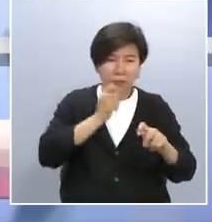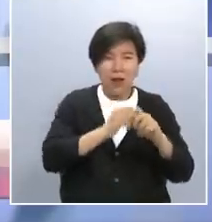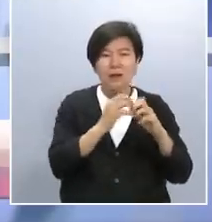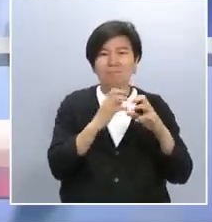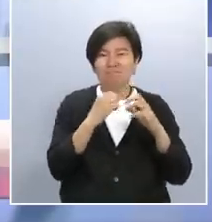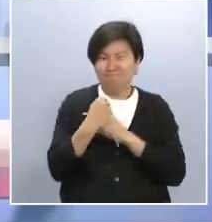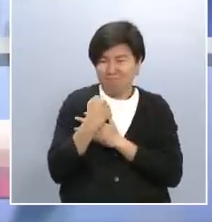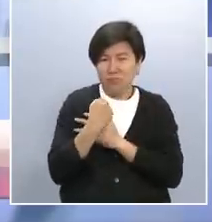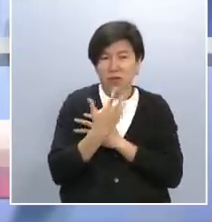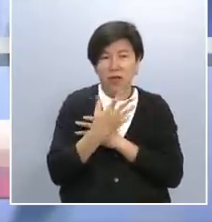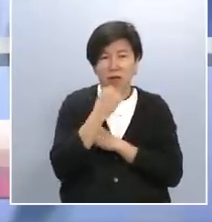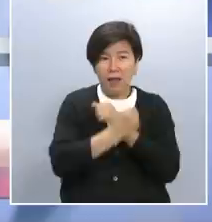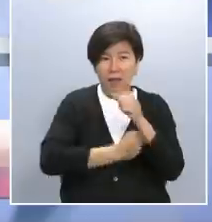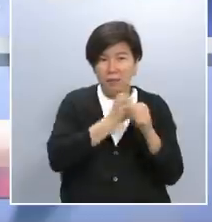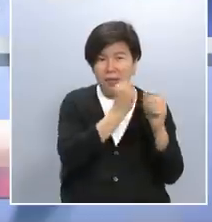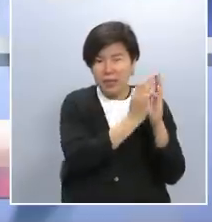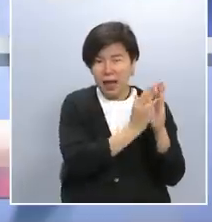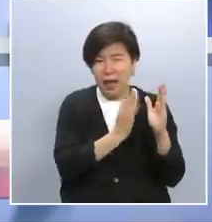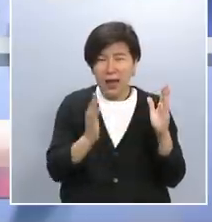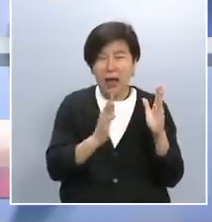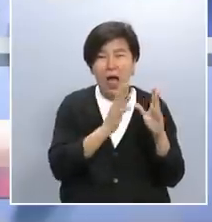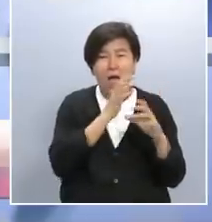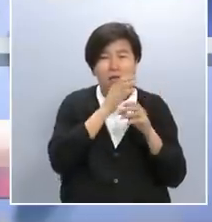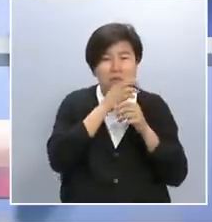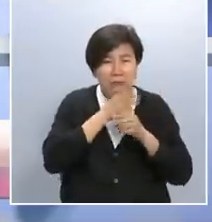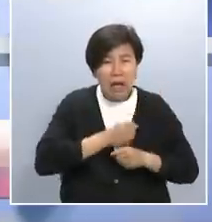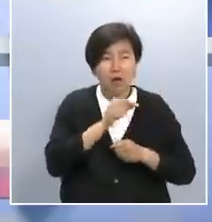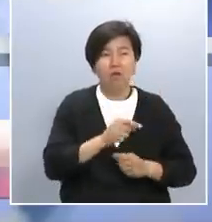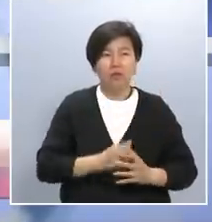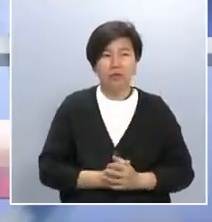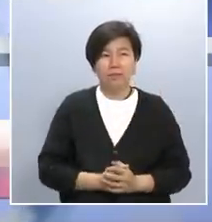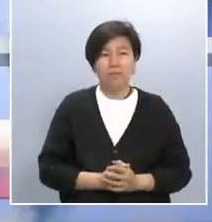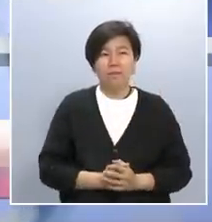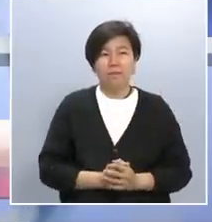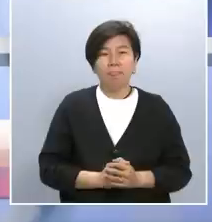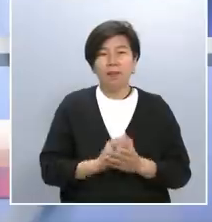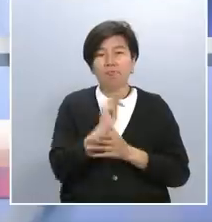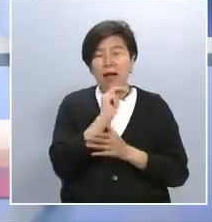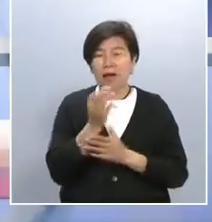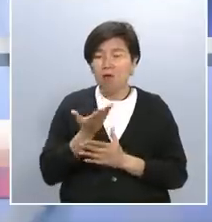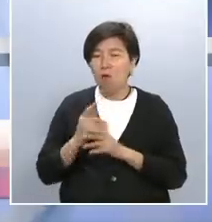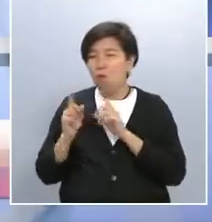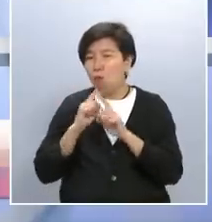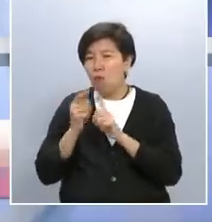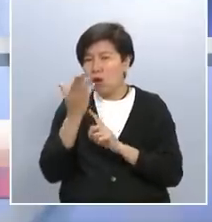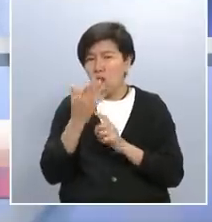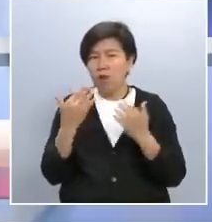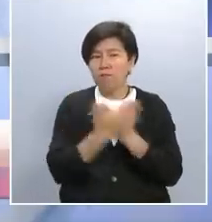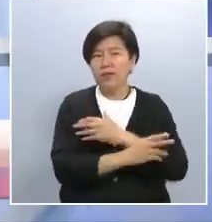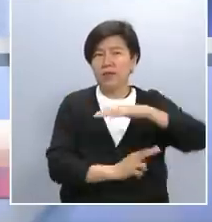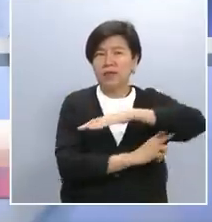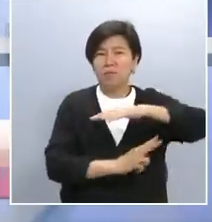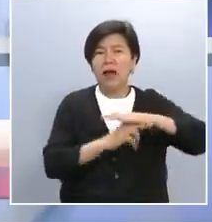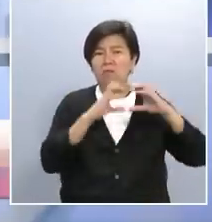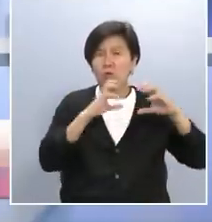ผุพังอีกแต่พอซ่อมเป็นสะพานไม้แล้วเนี่ยผมก็ยังขอร้องในสภานะครับว่าให้ขอทำเป็นสะพานปูนให้มัน